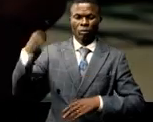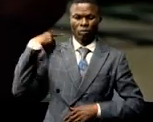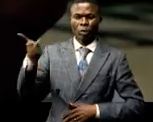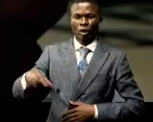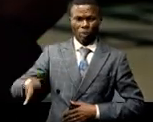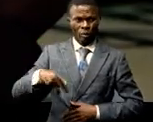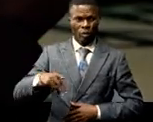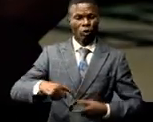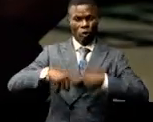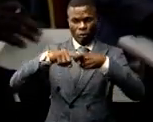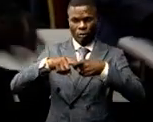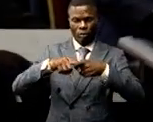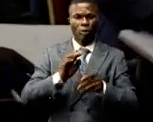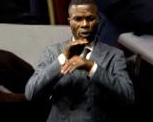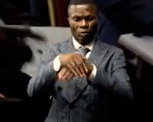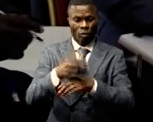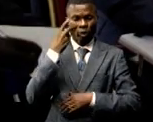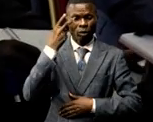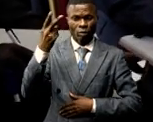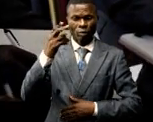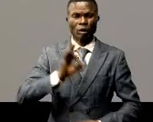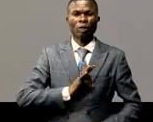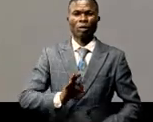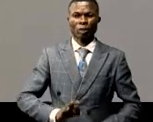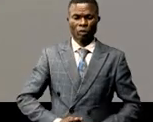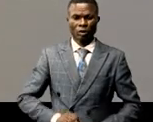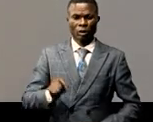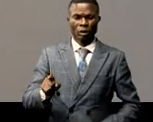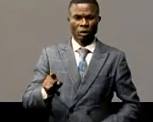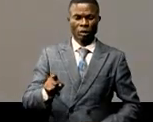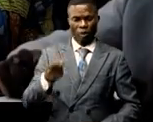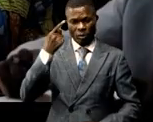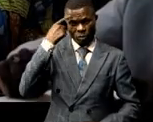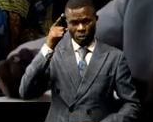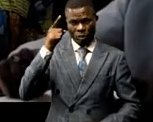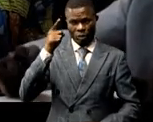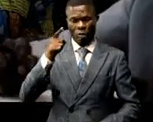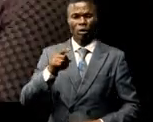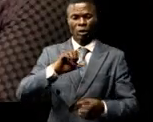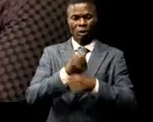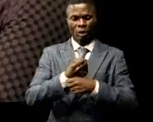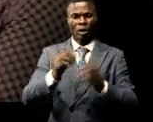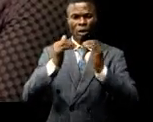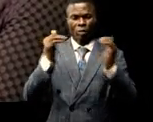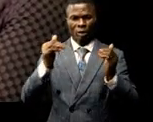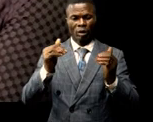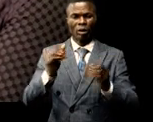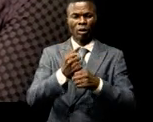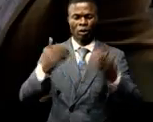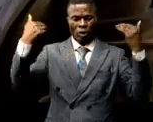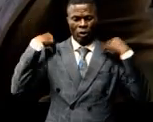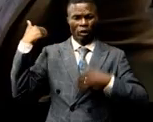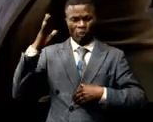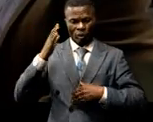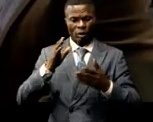que suspendus, à adhérer à la vision du chef de l'État, Félix-Antoine Tshisekedi Tshilombo, de restaurer la paix et de rétablir l'autorité de l'État dans